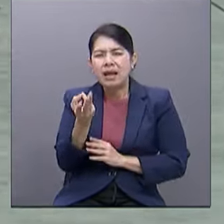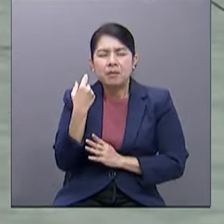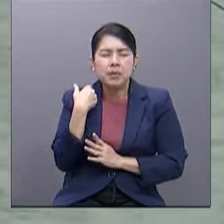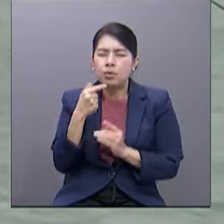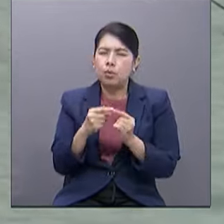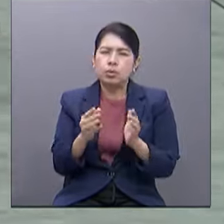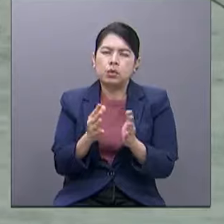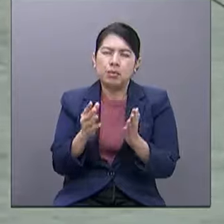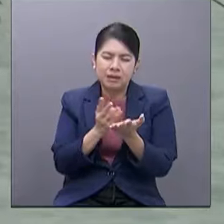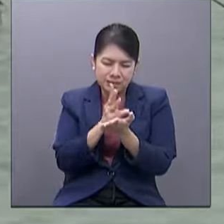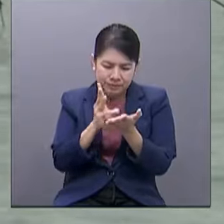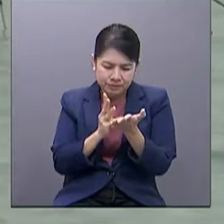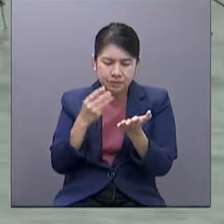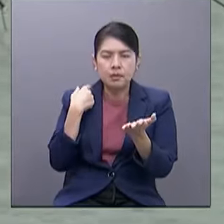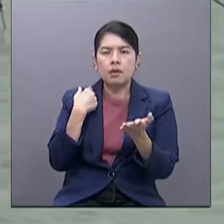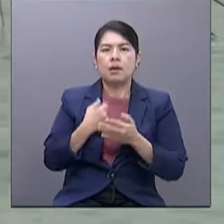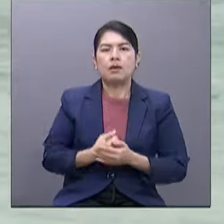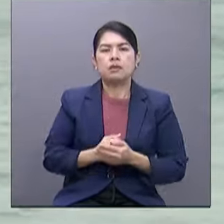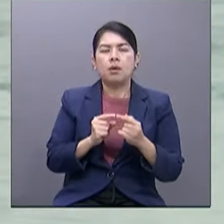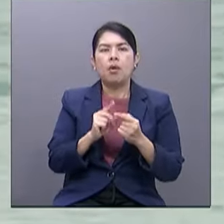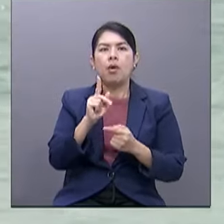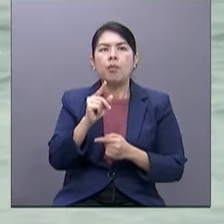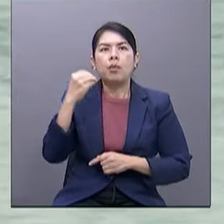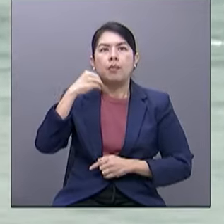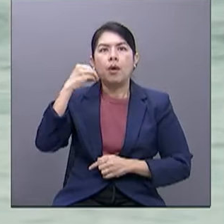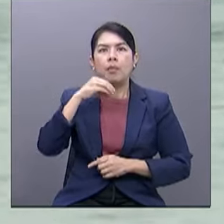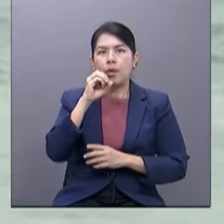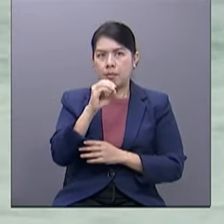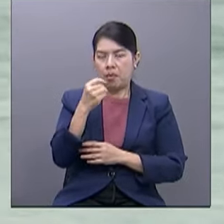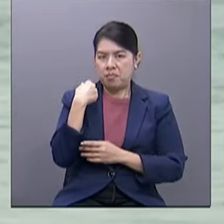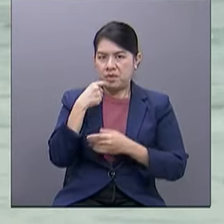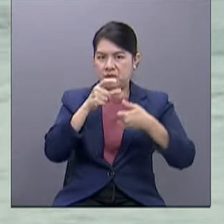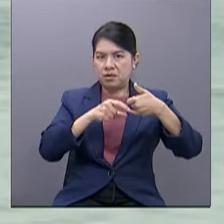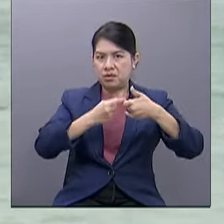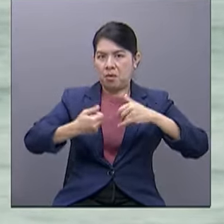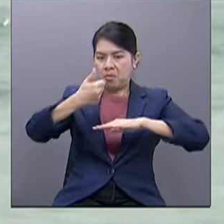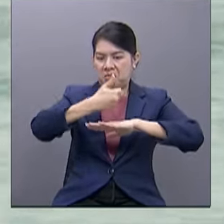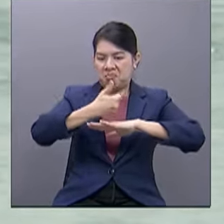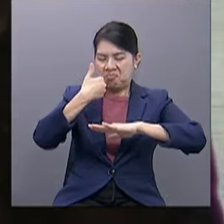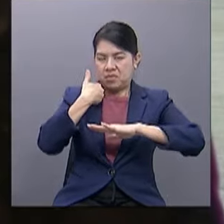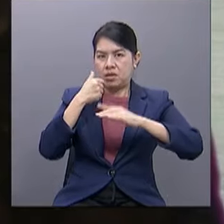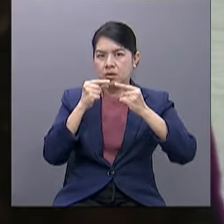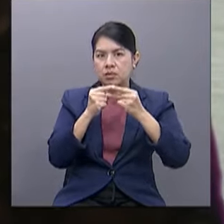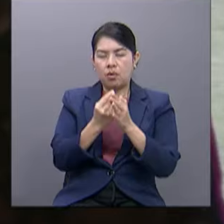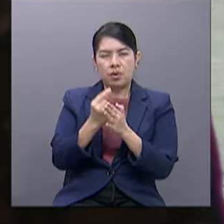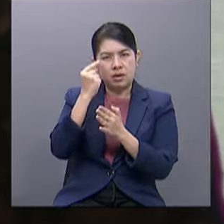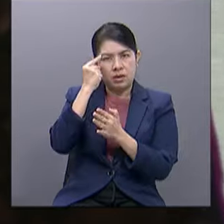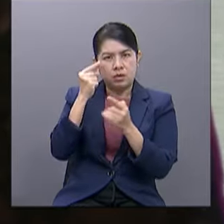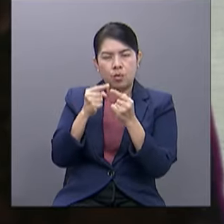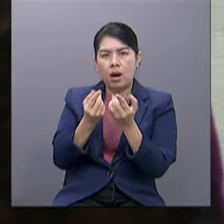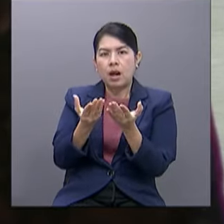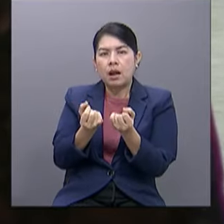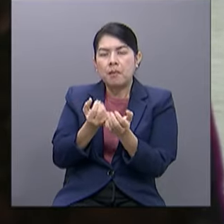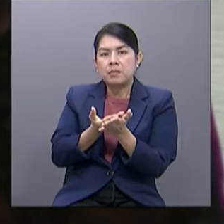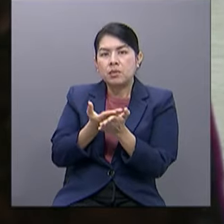ซึ่งก็มีข้อมูลออกมาโดยตลอดนะคะกล่าวหาว่ามีนายทุนอยู่เบื้องหลังรับซื้อสินค้าสัตว์น้ำทั้งหมดออกเงินทุนส